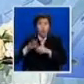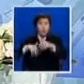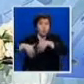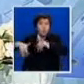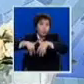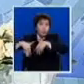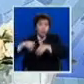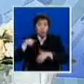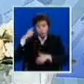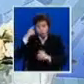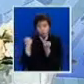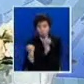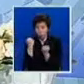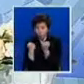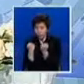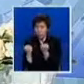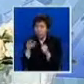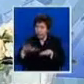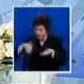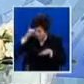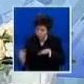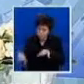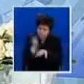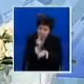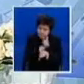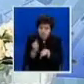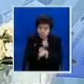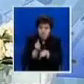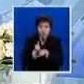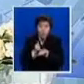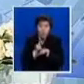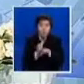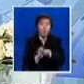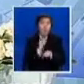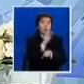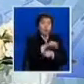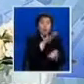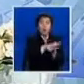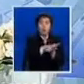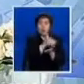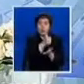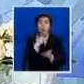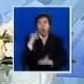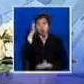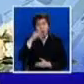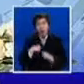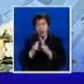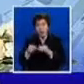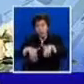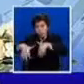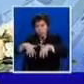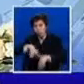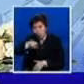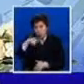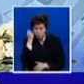เรื่องของการรับส่งนักเรียนและเราจะดำเนินการในการทำประชาคมให้พี่พ่อแม่ผู้ปกครองเข้าใจว่าอนาคตของลูกหลานจะดีขึ้นอย่างไร